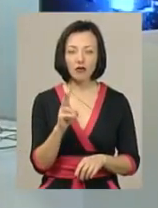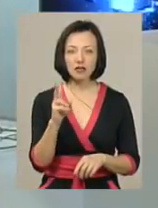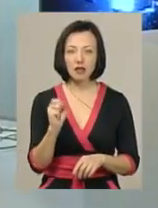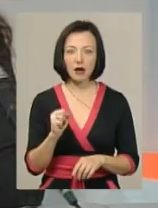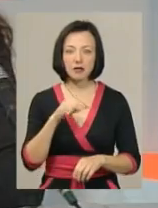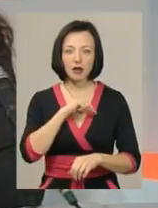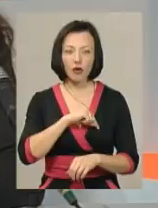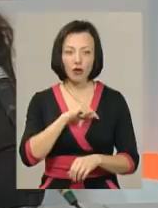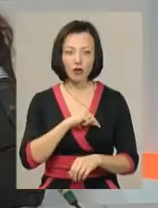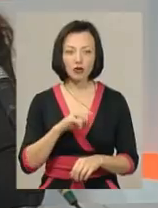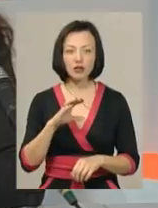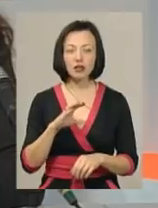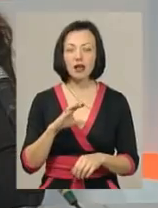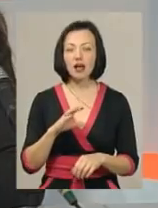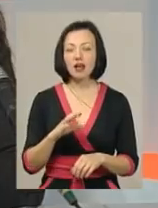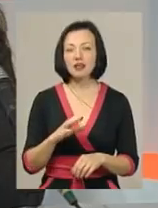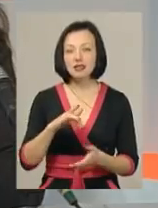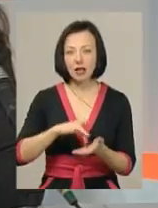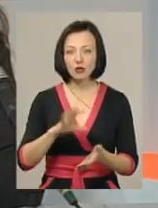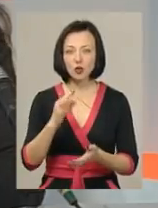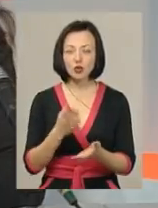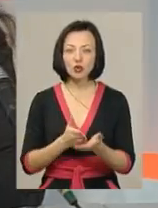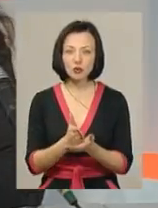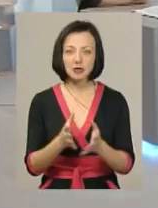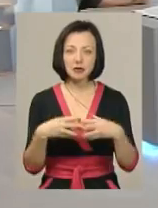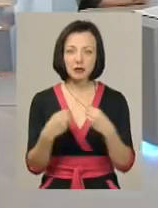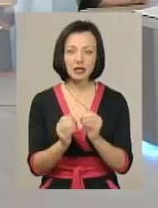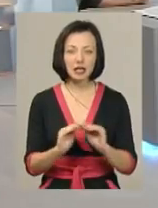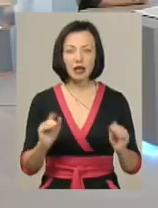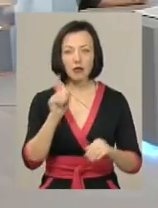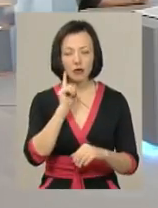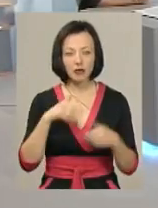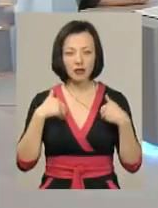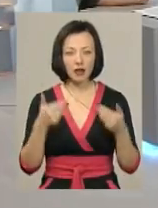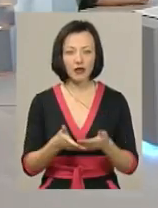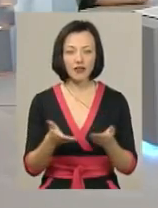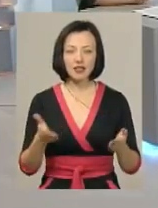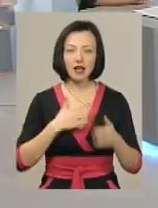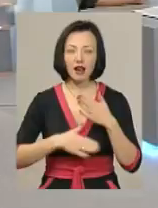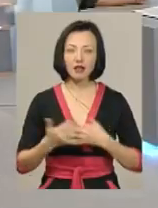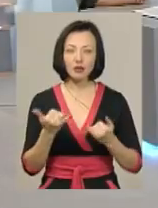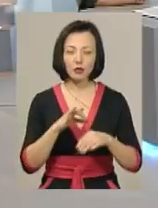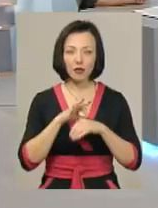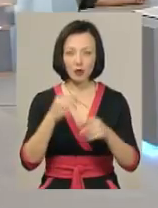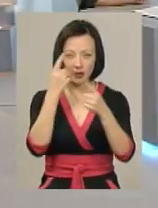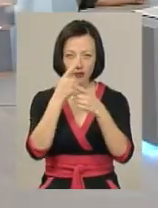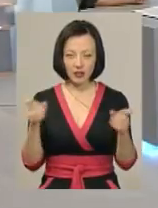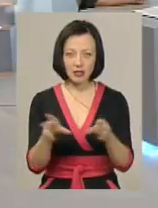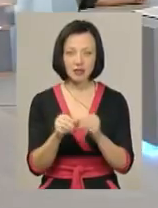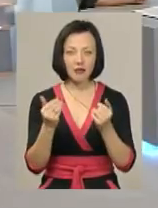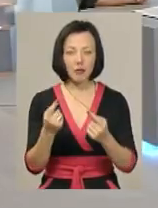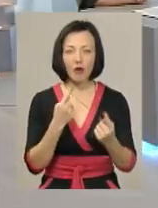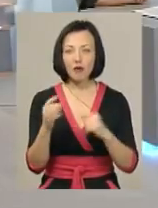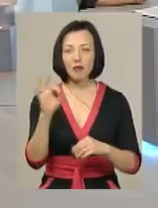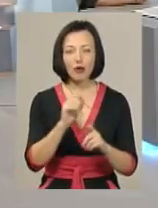центру соціальних служб для сім'ї дітей та молоді Всіх вітаю Доброго дня Рада сьогодні проводити цей ефір з вами Отож